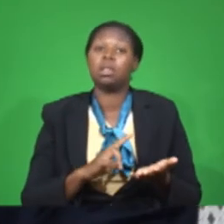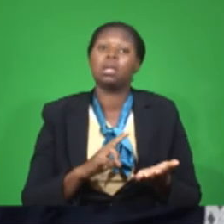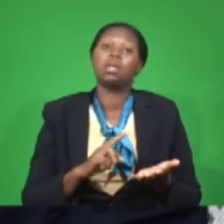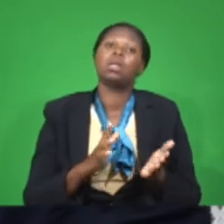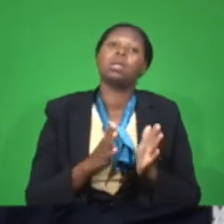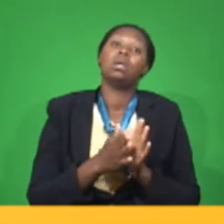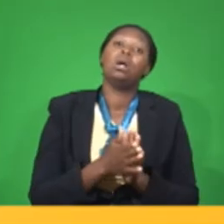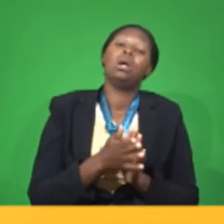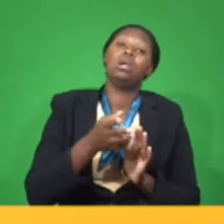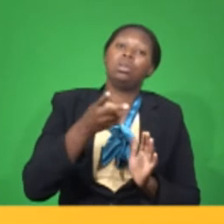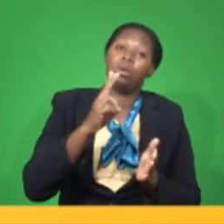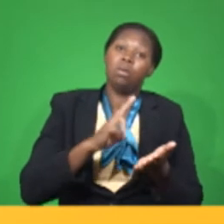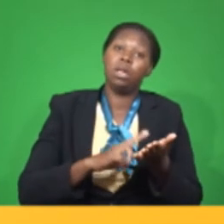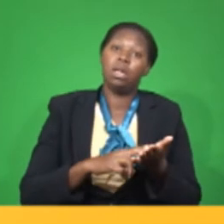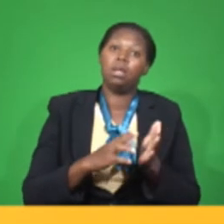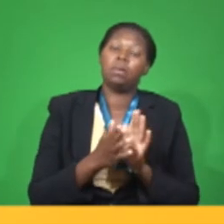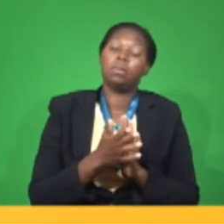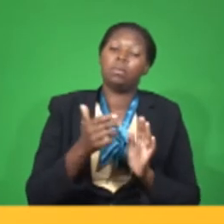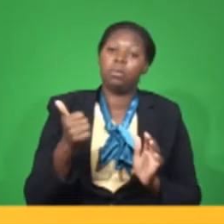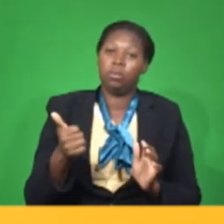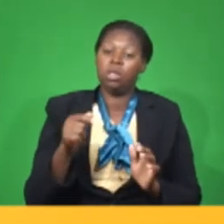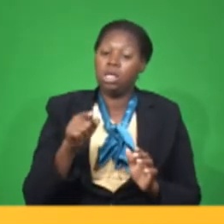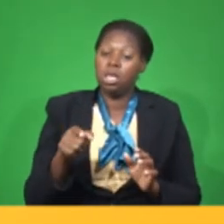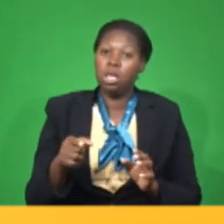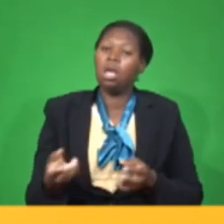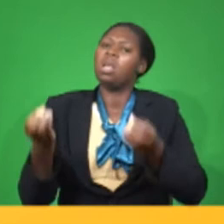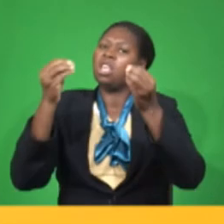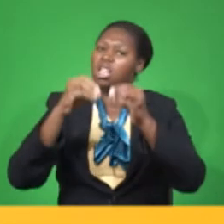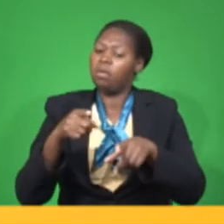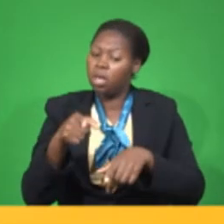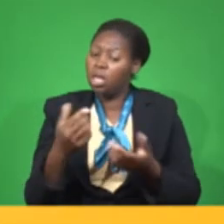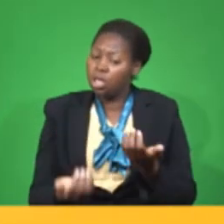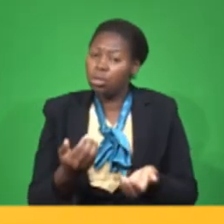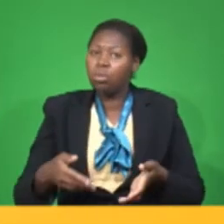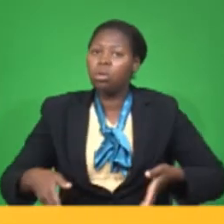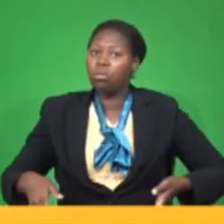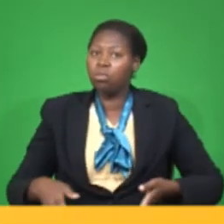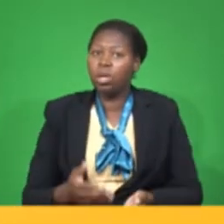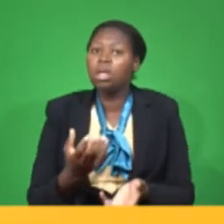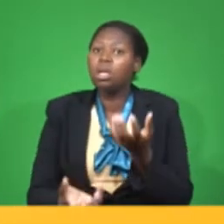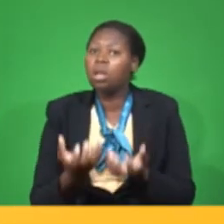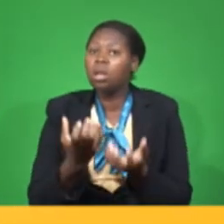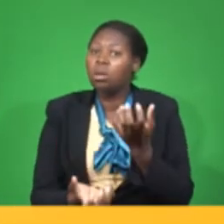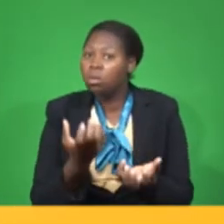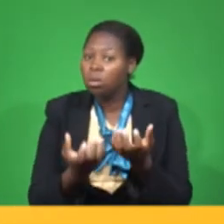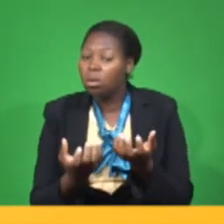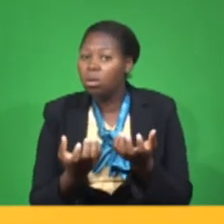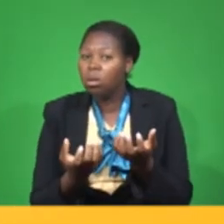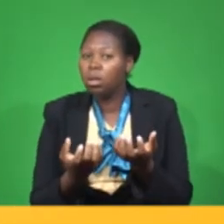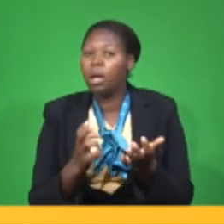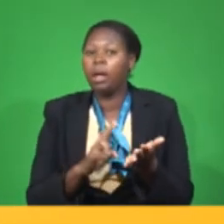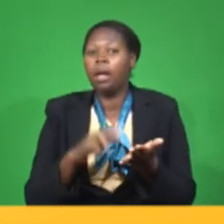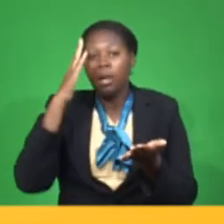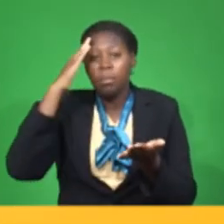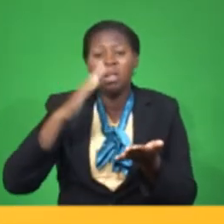6 yacho. Akapinza vana vake mumoto pampata wemanako mana wa Himoni. Akatenda